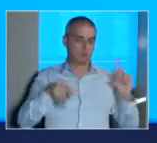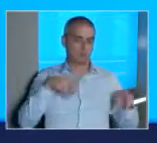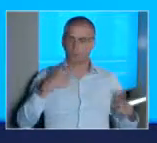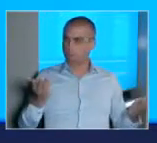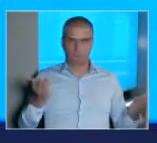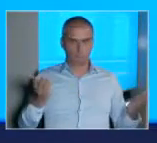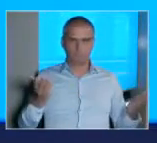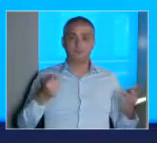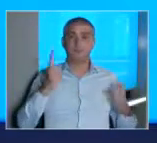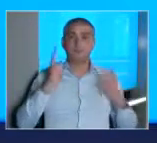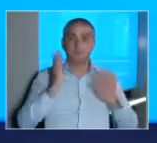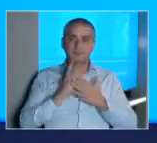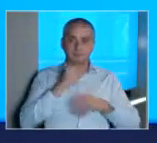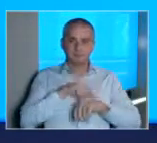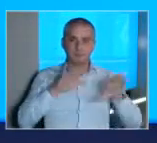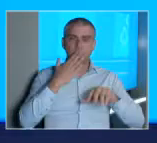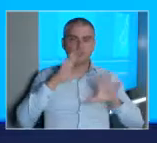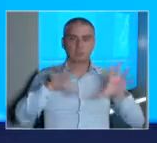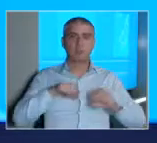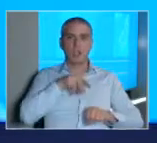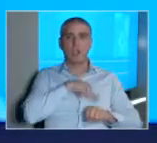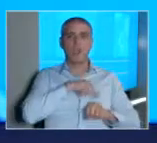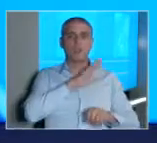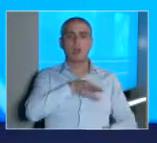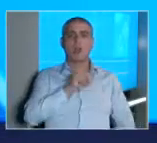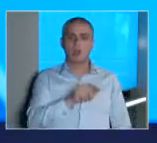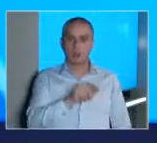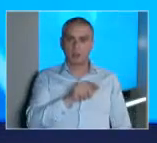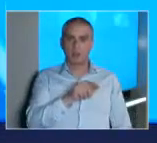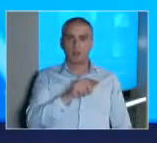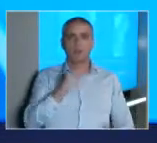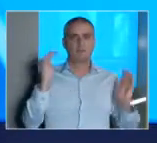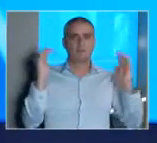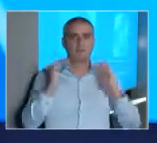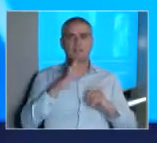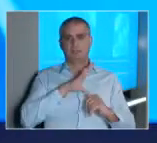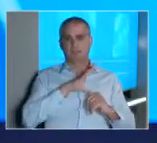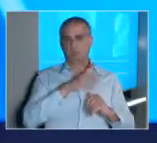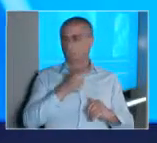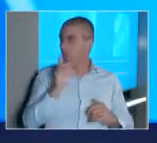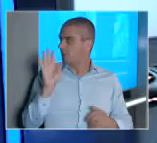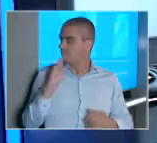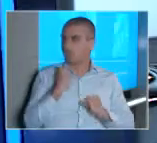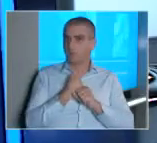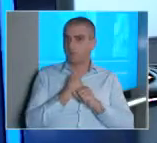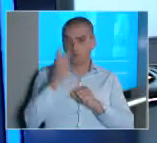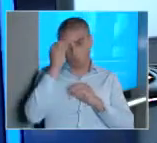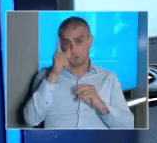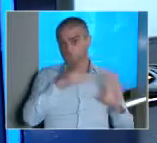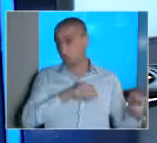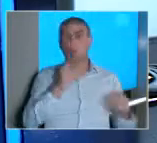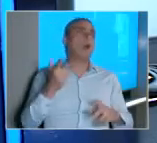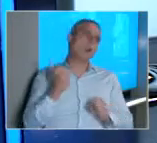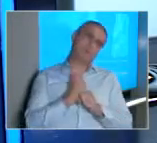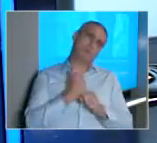ופילנטרופים. הגיע הזמן שממשלת ישראל תיקח אחריות על הגיל הרך ותקטין את הסיכון של תינוקות. אבל נתניהו עשה פה מהלך, הוא הודיע שהוא מוציא. הוא